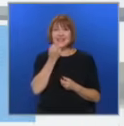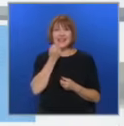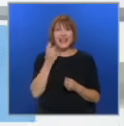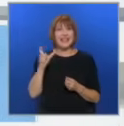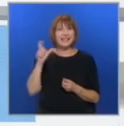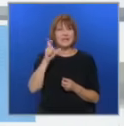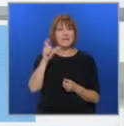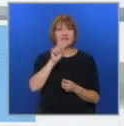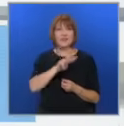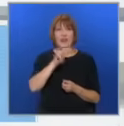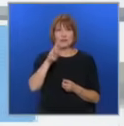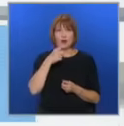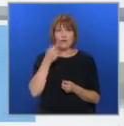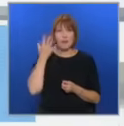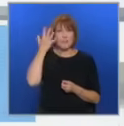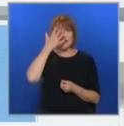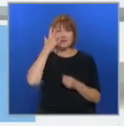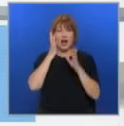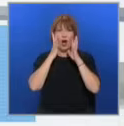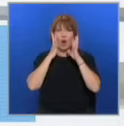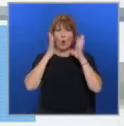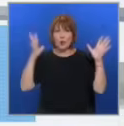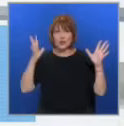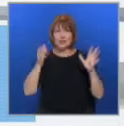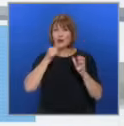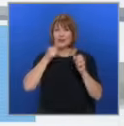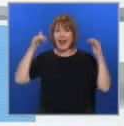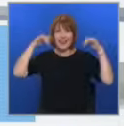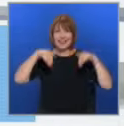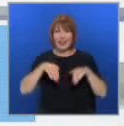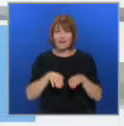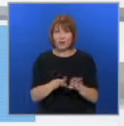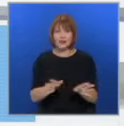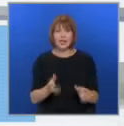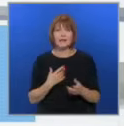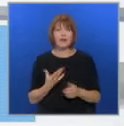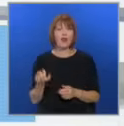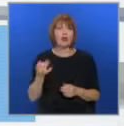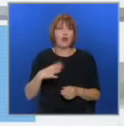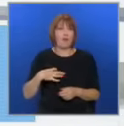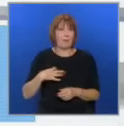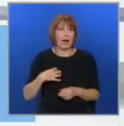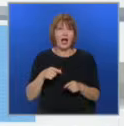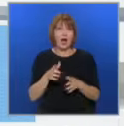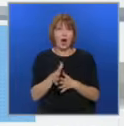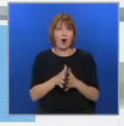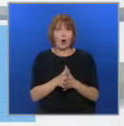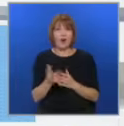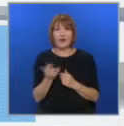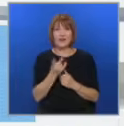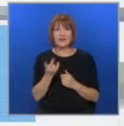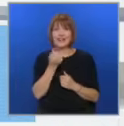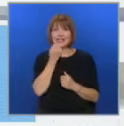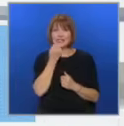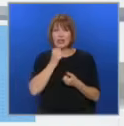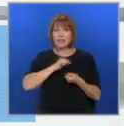септември 2022 преживяха ужаса на водната стихия, бяха изправени пред нова опасност. Днес хората от двете карловски села се